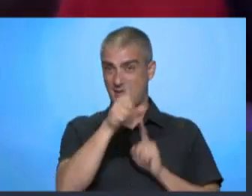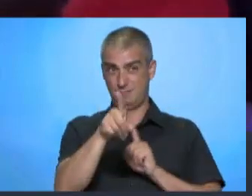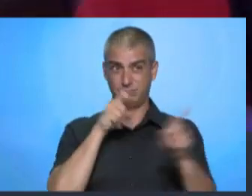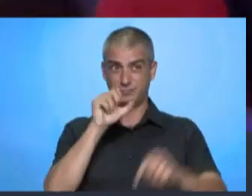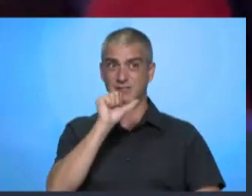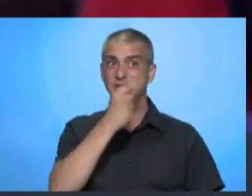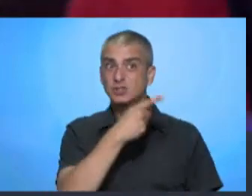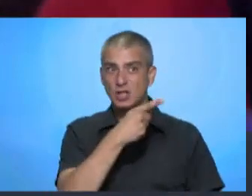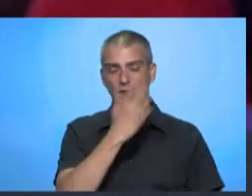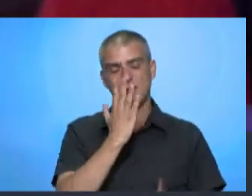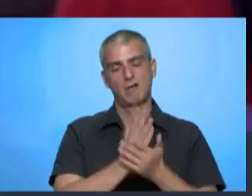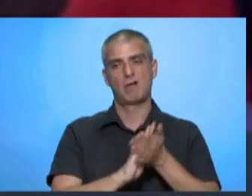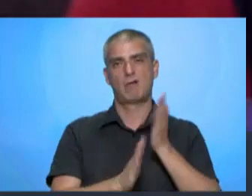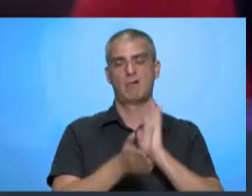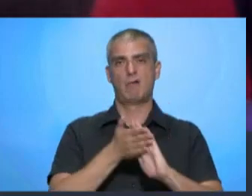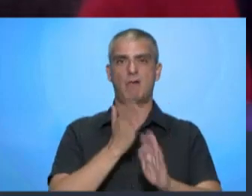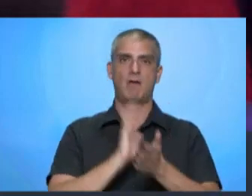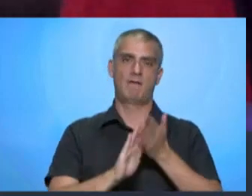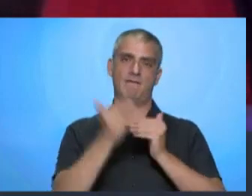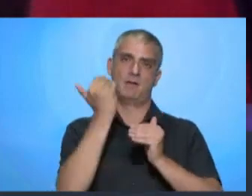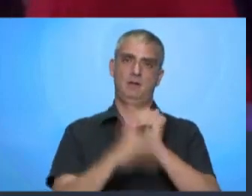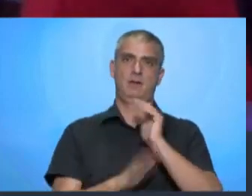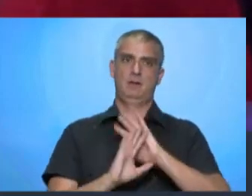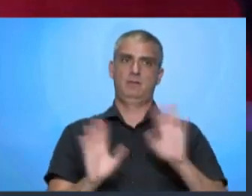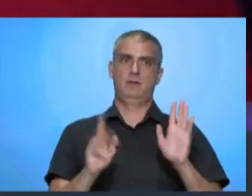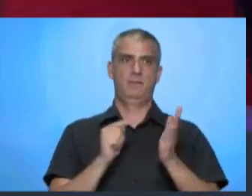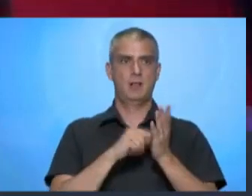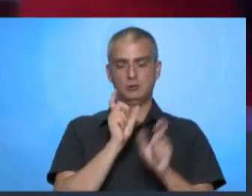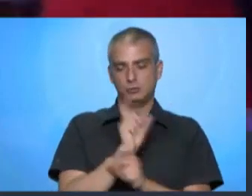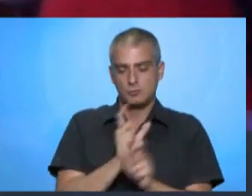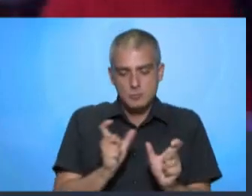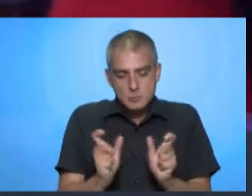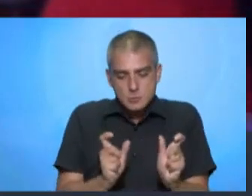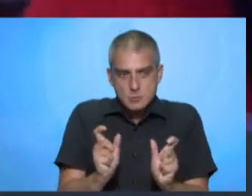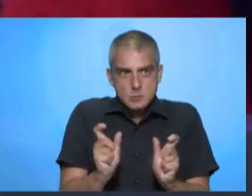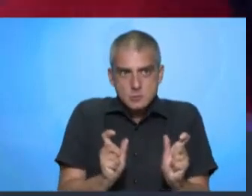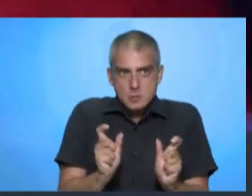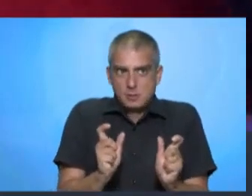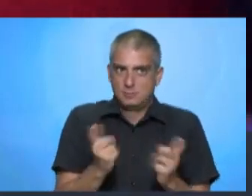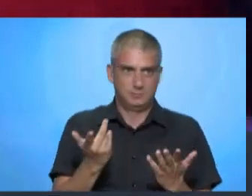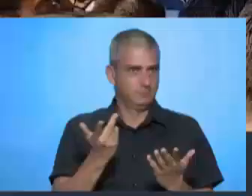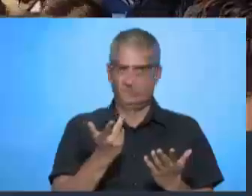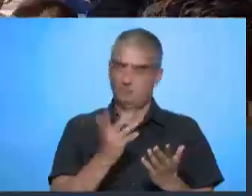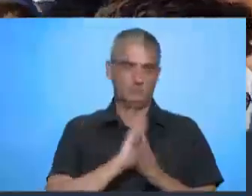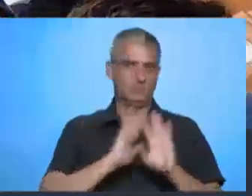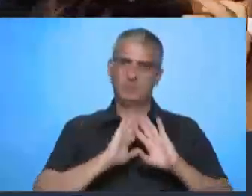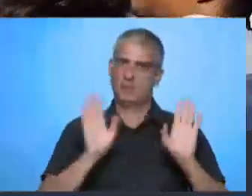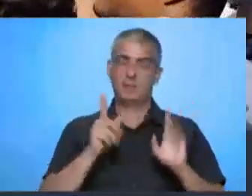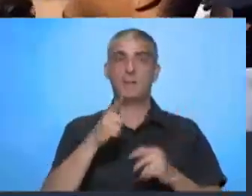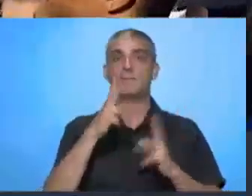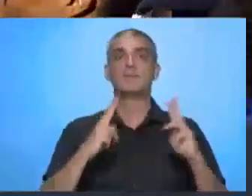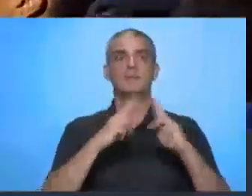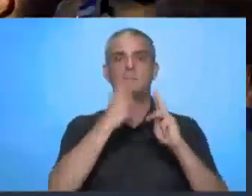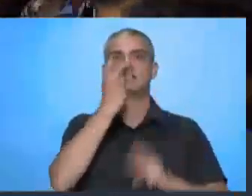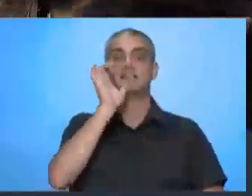When they scored the first goal, it was over fast because they kept a wall at their goal, and it was over. בפריז